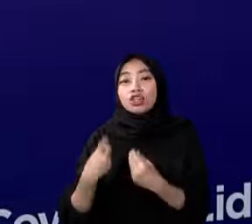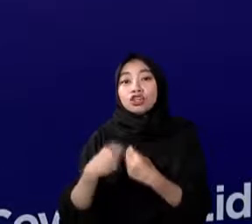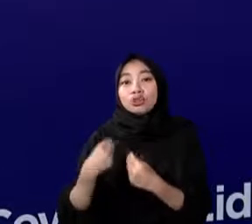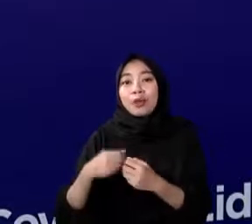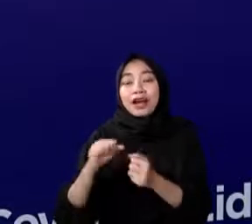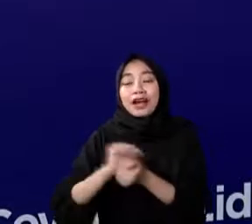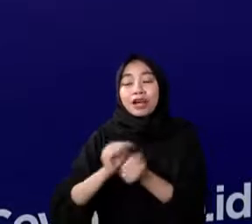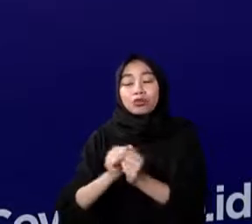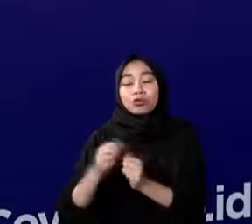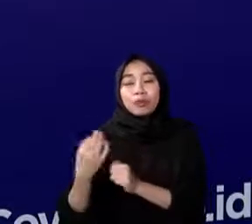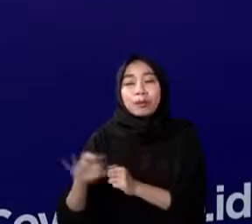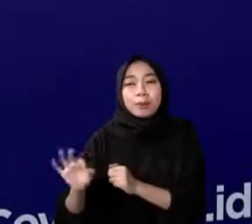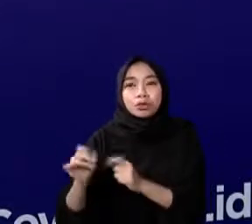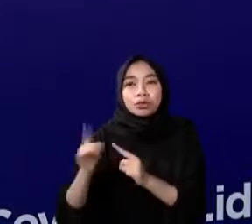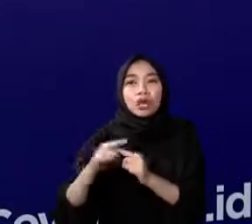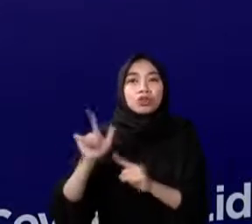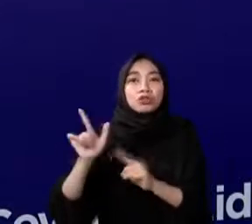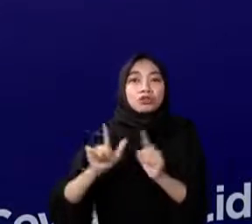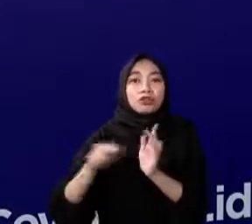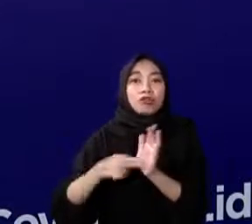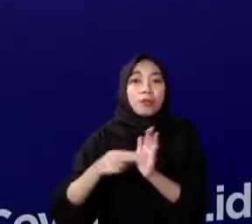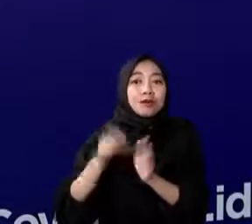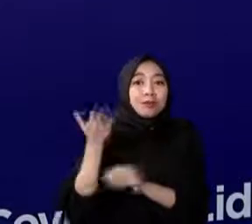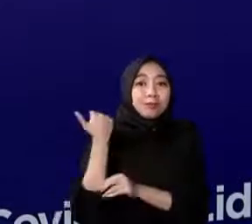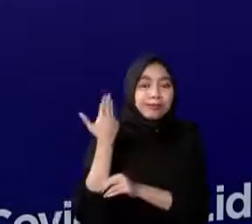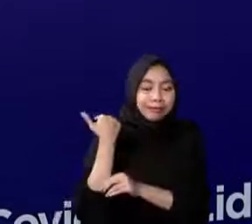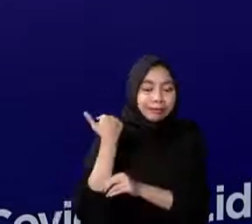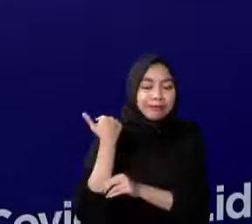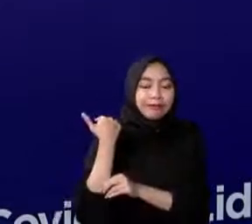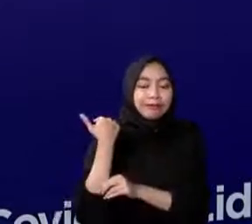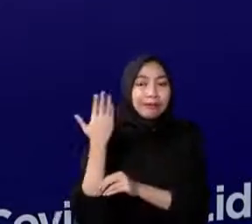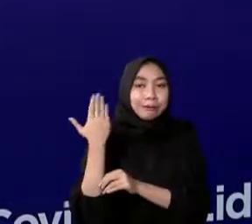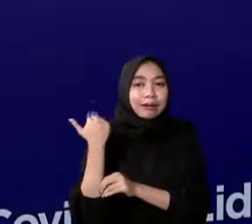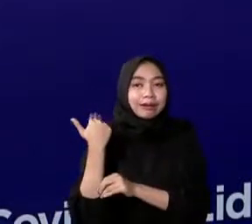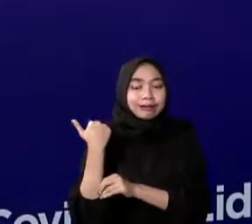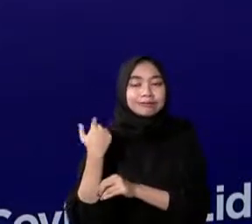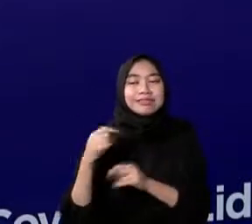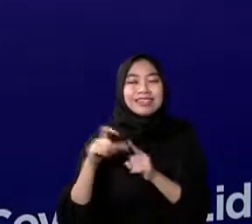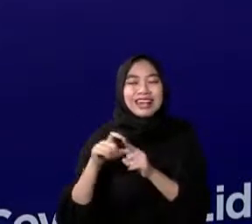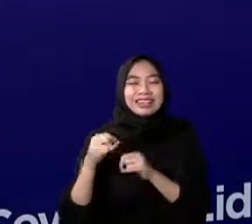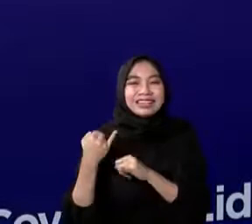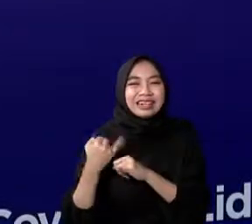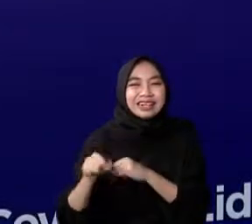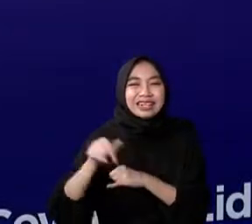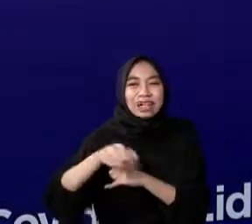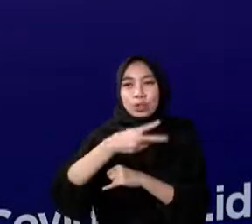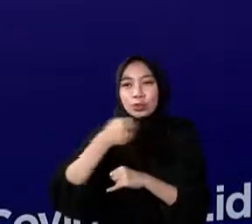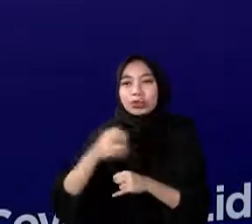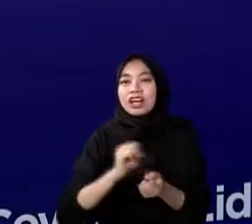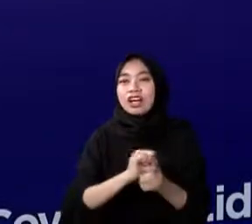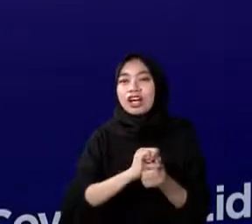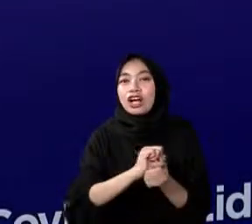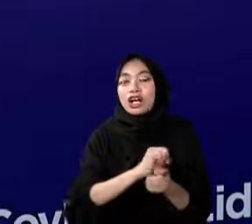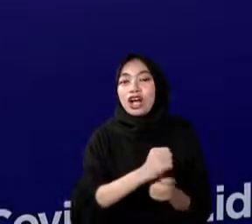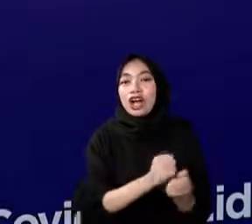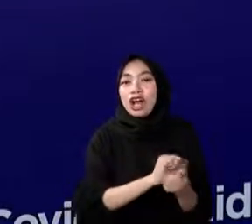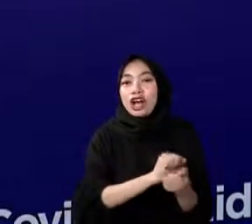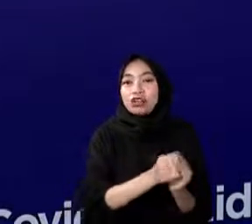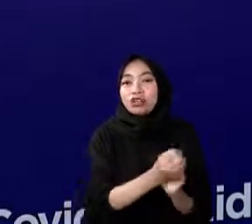per tanggal 17 November, hari ini belum keluar datanya, jadi masih per tanggal kemarin. Jumlah kasus aktif di Indonesia itu